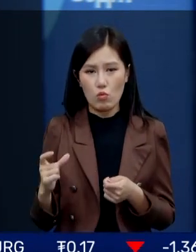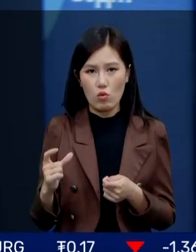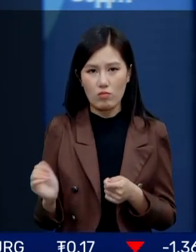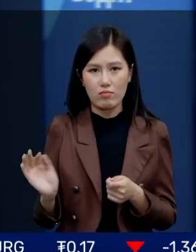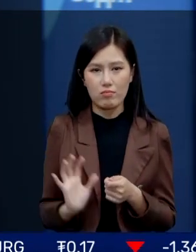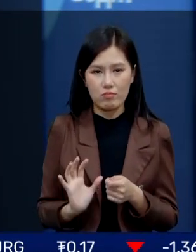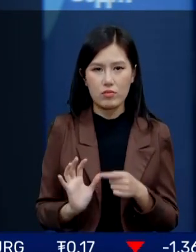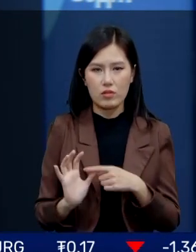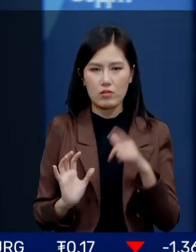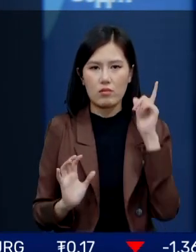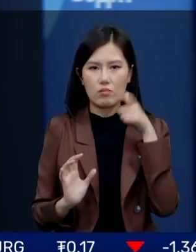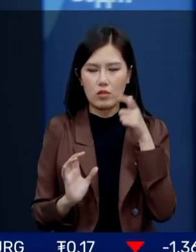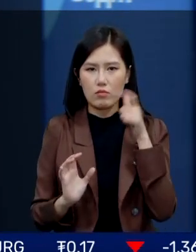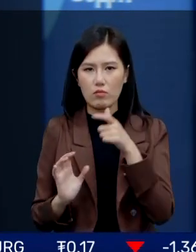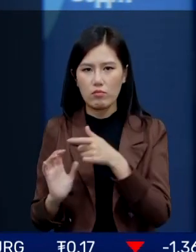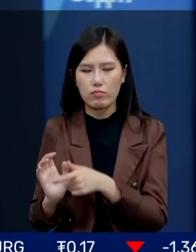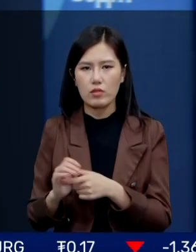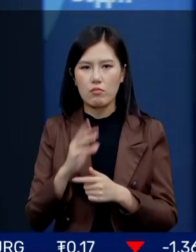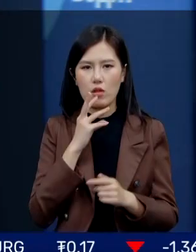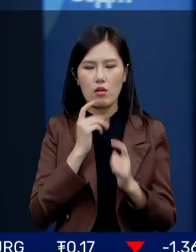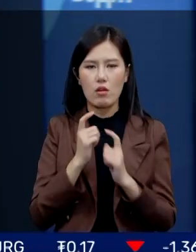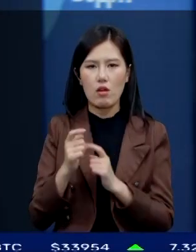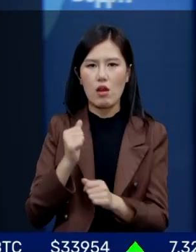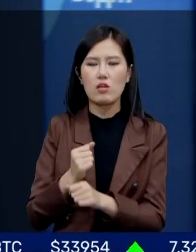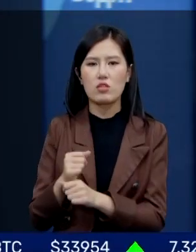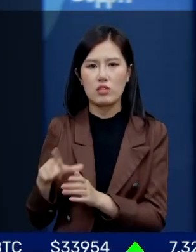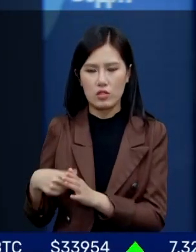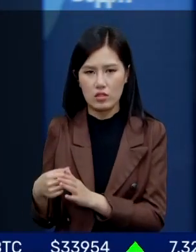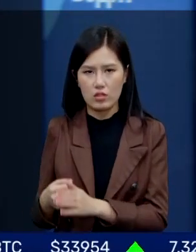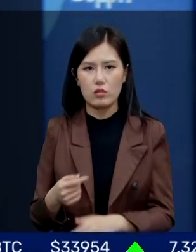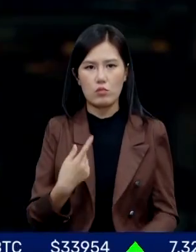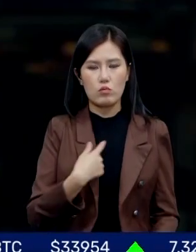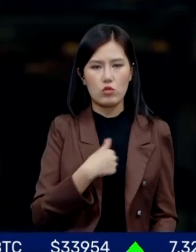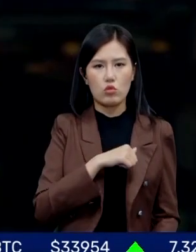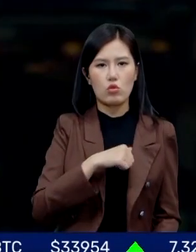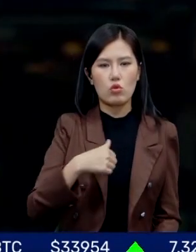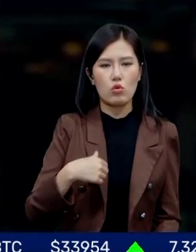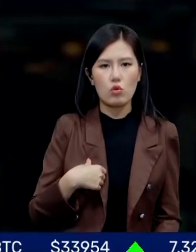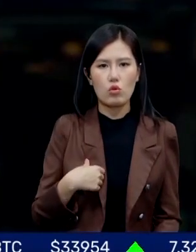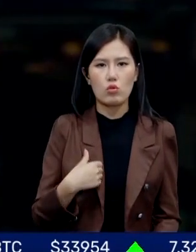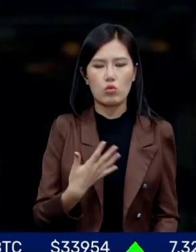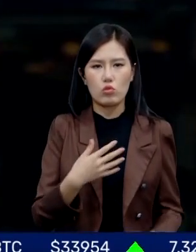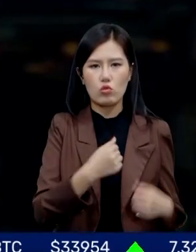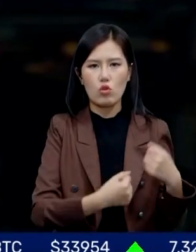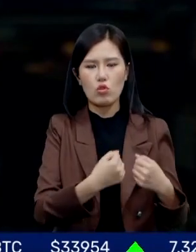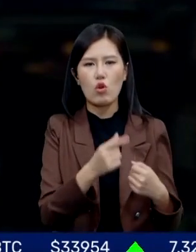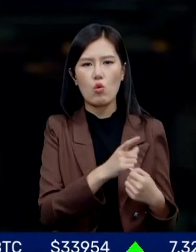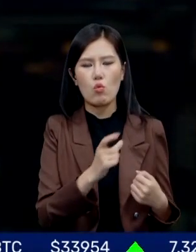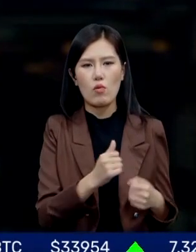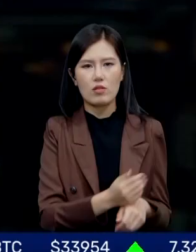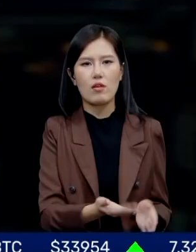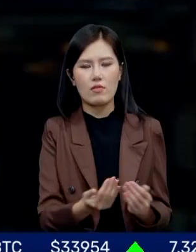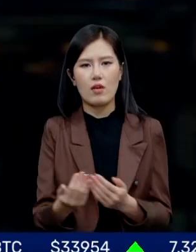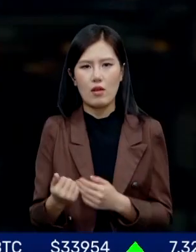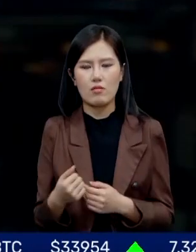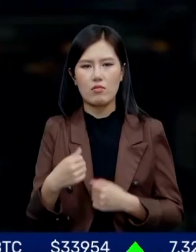хүмүүсийг авах хэрэгтэй. За хүрэлттэй өөрсдөө хийж бол хүрэлттэй одоо жолооч нартай байх хэрэгтэй. Тодорхой хэмжээний